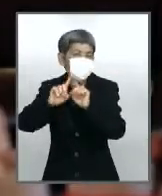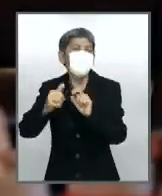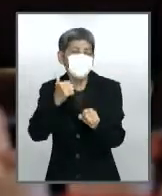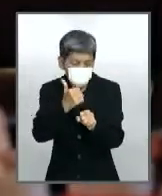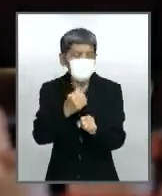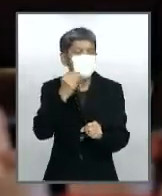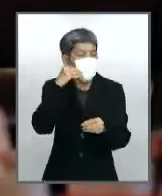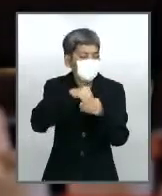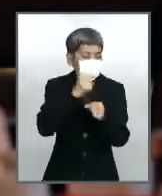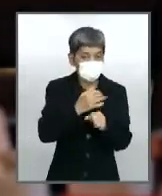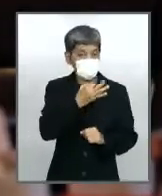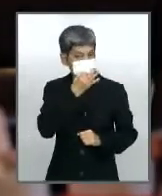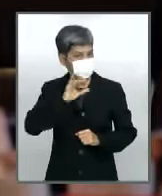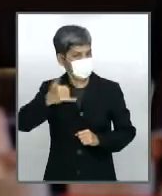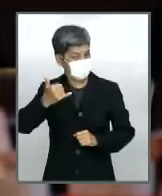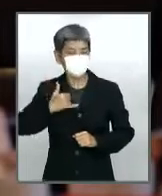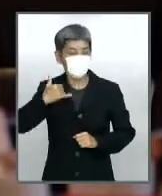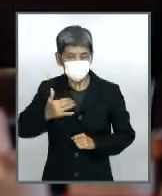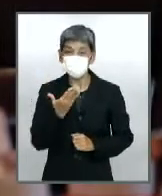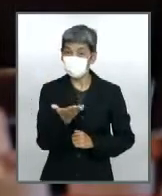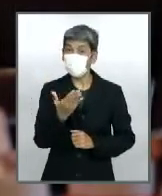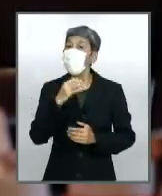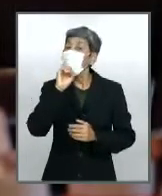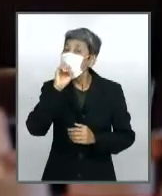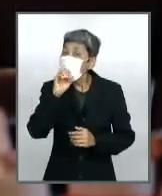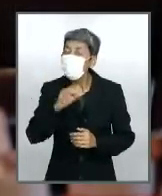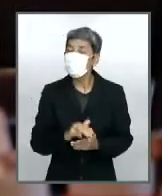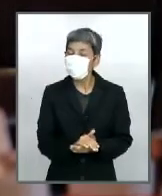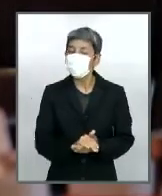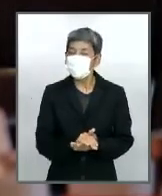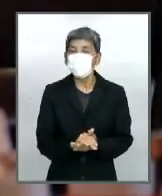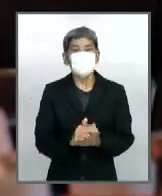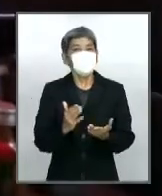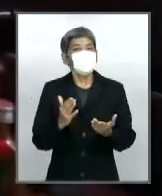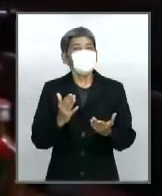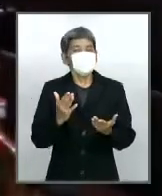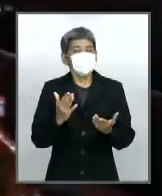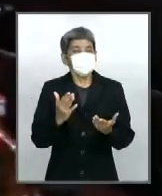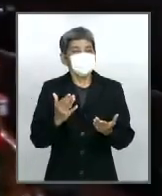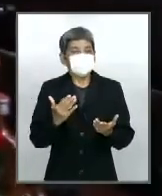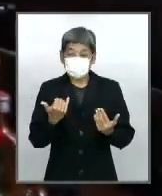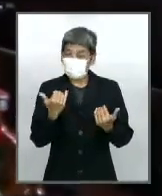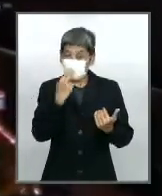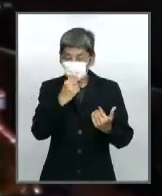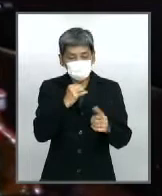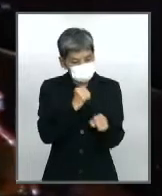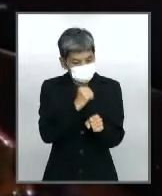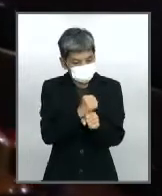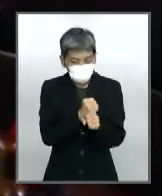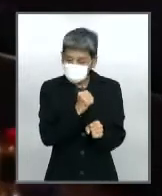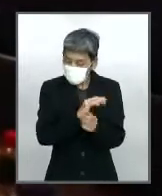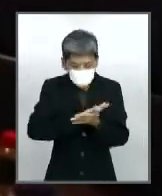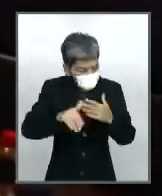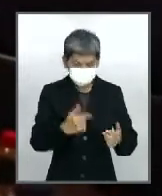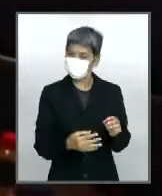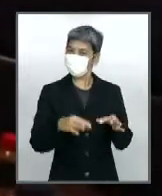จะได้ work from home ได้แต่บางอาชีพก็ไม่ได้อย่างที่พี่ยูได้บอกไปนะคะว่าการจริงๆแล้วอ่ะอยู่ที่ผลงานผล